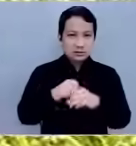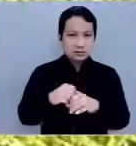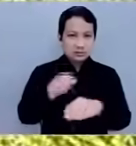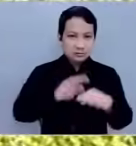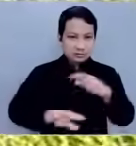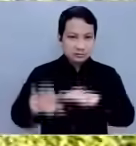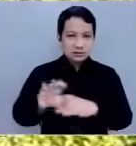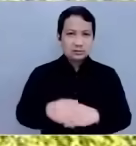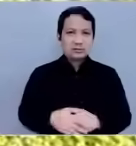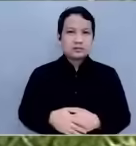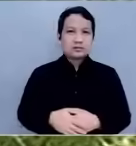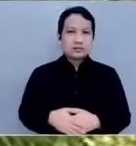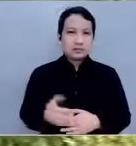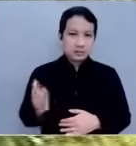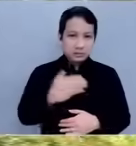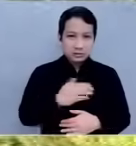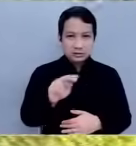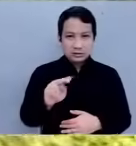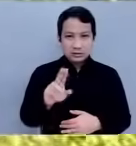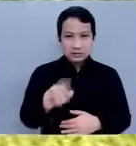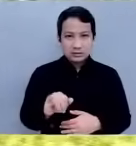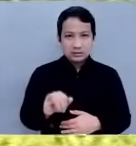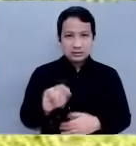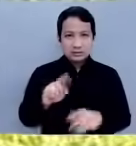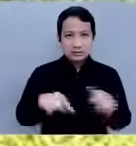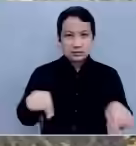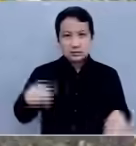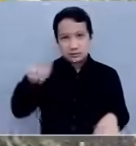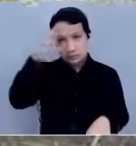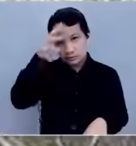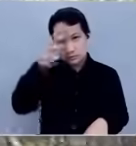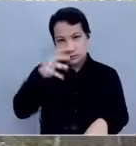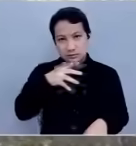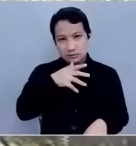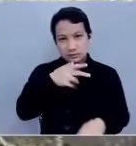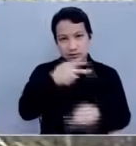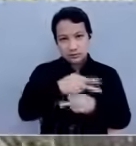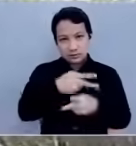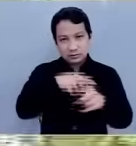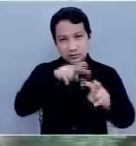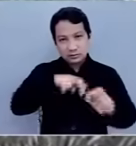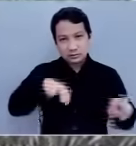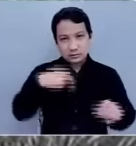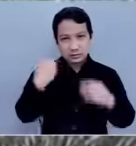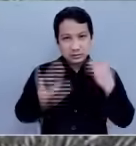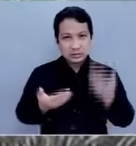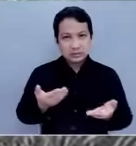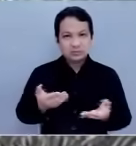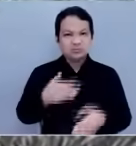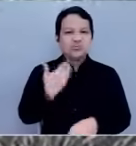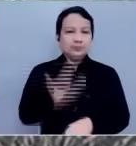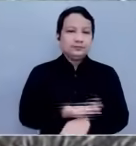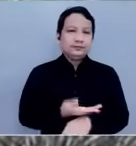hinihikayat ng NBI ang iba pang mga magulang na paimbestigahan ang pagkamatay ng kanilang mga